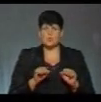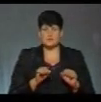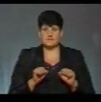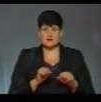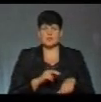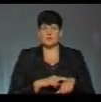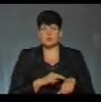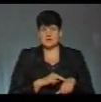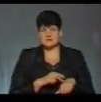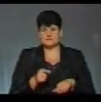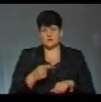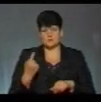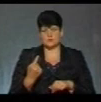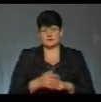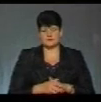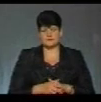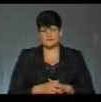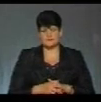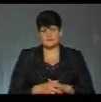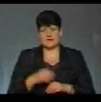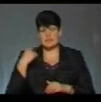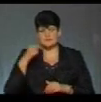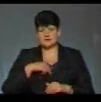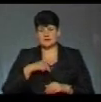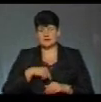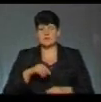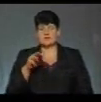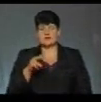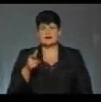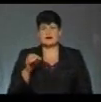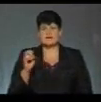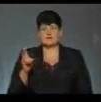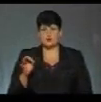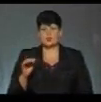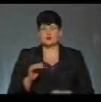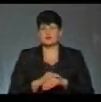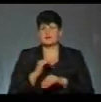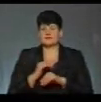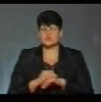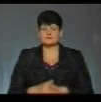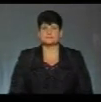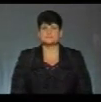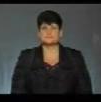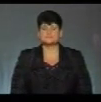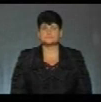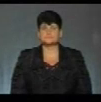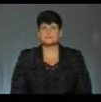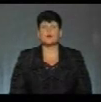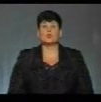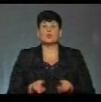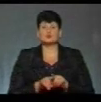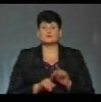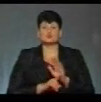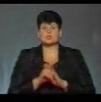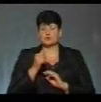Національної поліції в Тернопільській області та психологиня Мар'яна Гевко. Доброго вечора. Добрий вечір. Отже, від початку року скільки